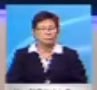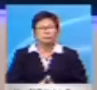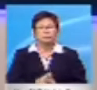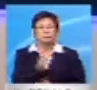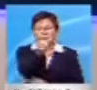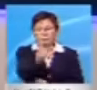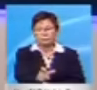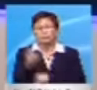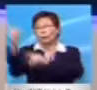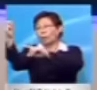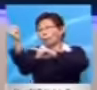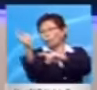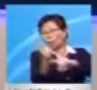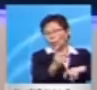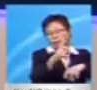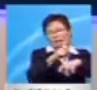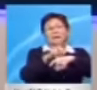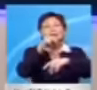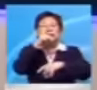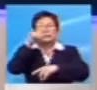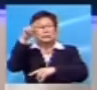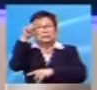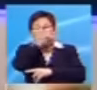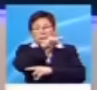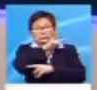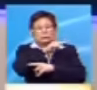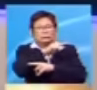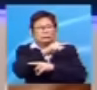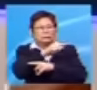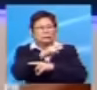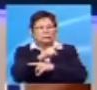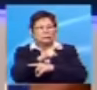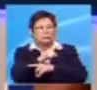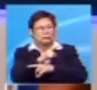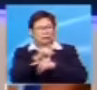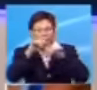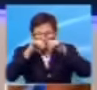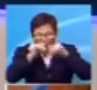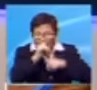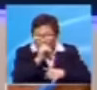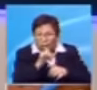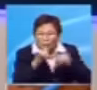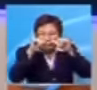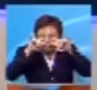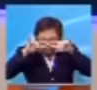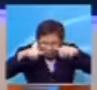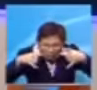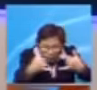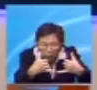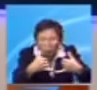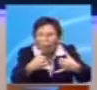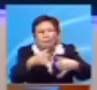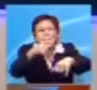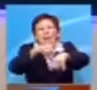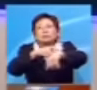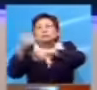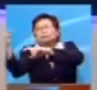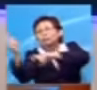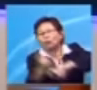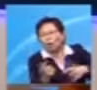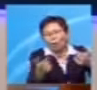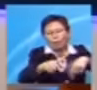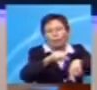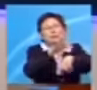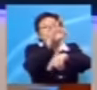seorang penorh getah di pendang Kedah parah selepas disondol seekor babi hutan ketika sedang Menoreh getah dalam kejadian